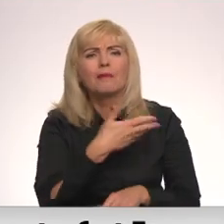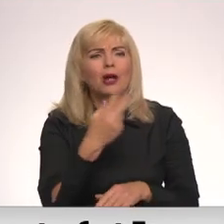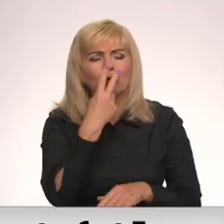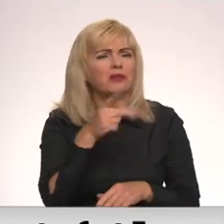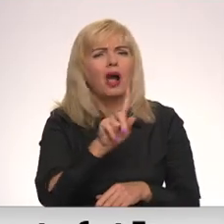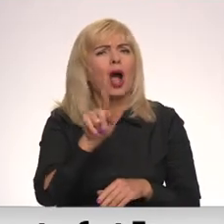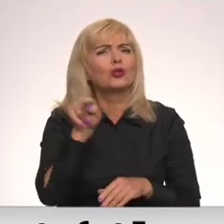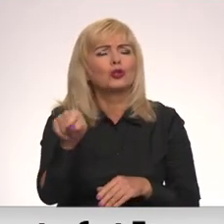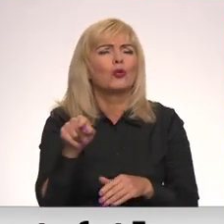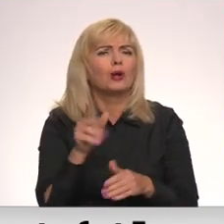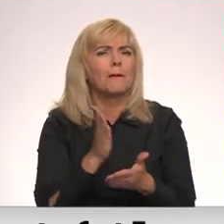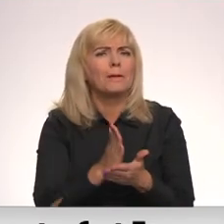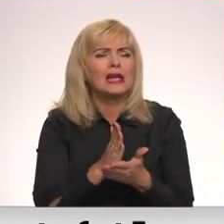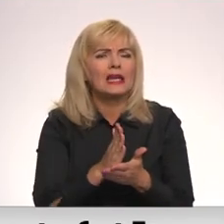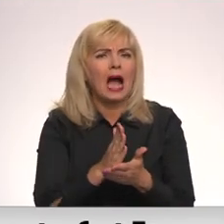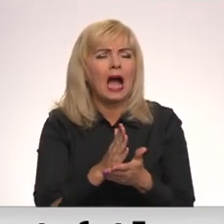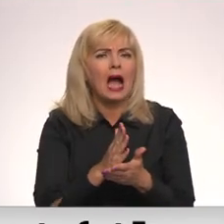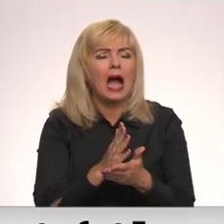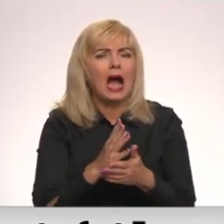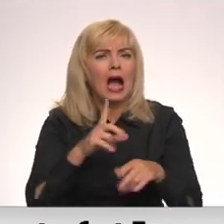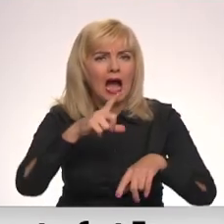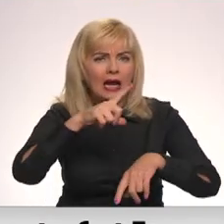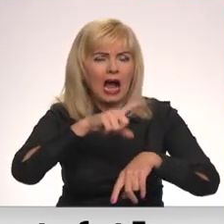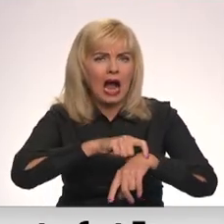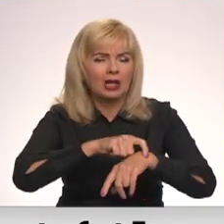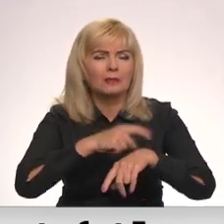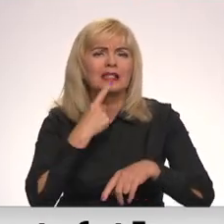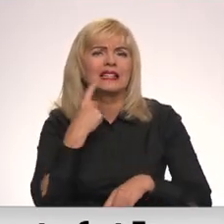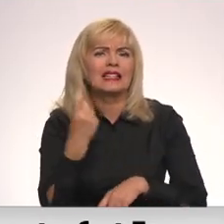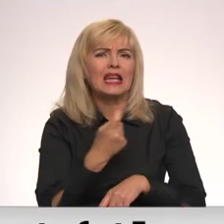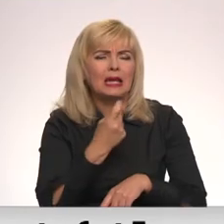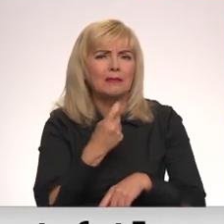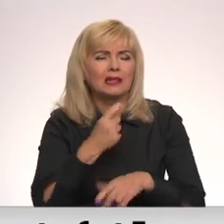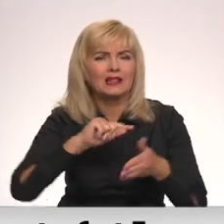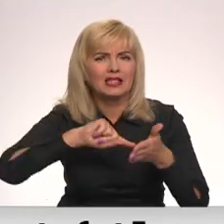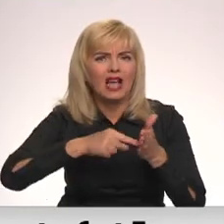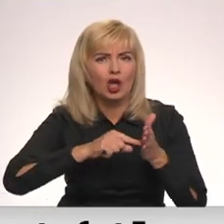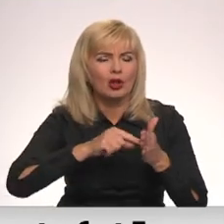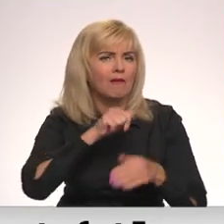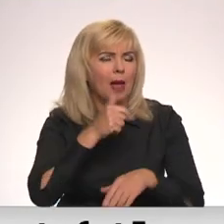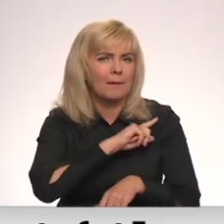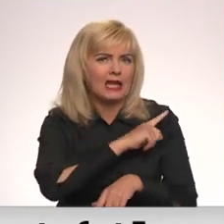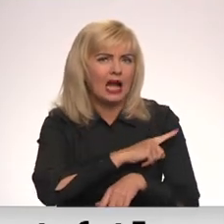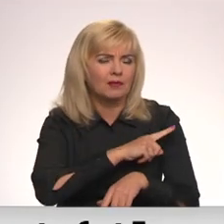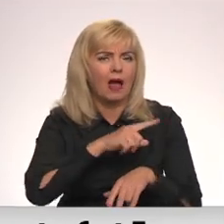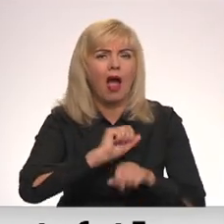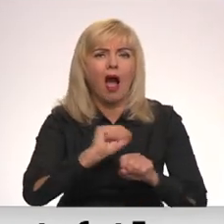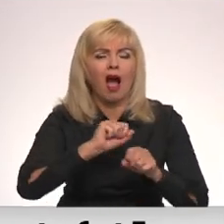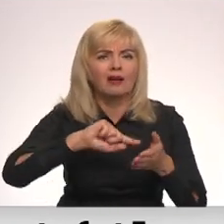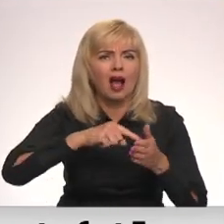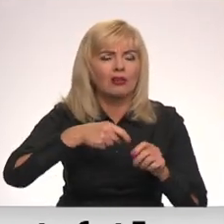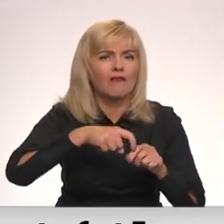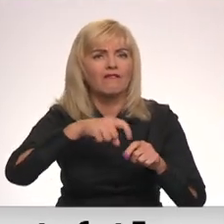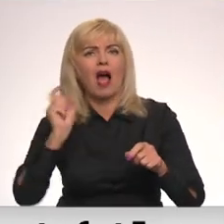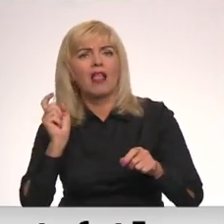notika īstenībā? Bija karabīne stiprināts, bija par stipru saskrovēs un nebija iespējas viņu ātri atskrovēt ceļāt. Kas paliks